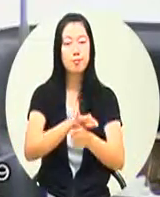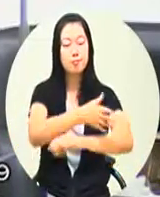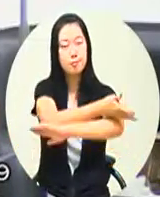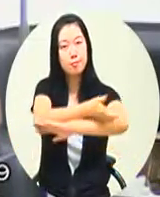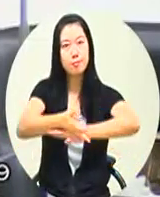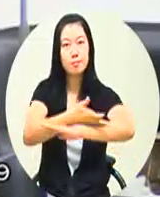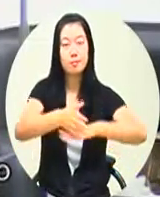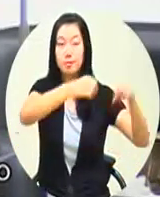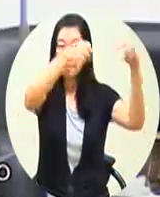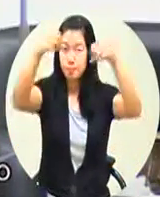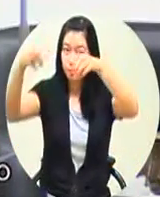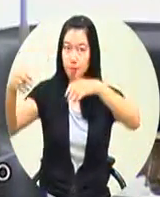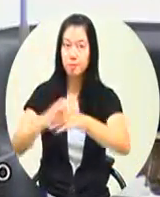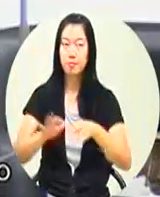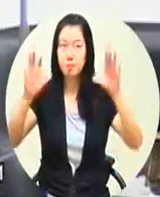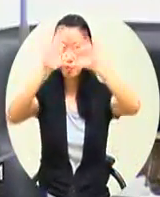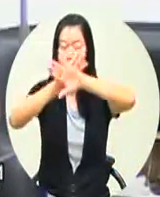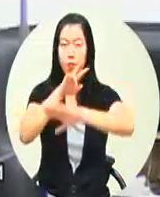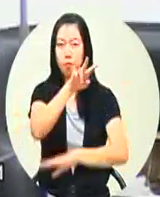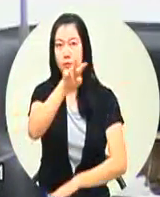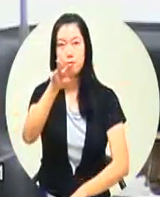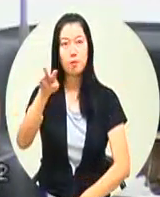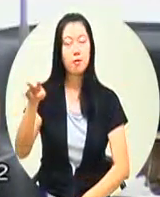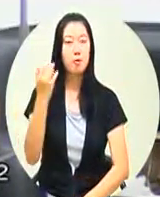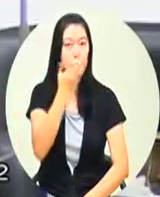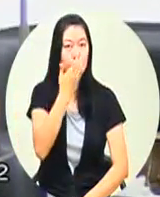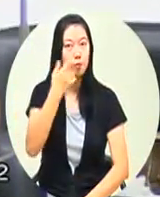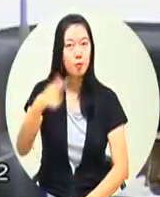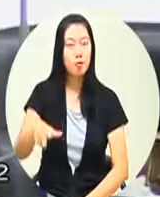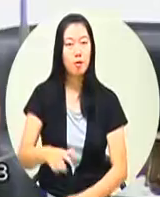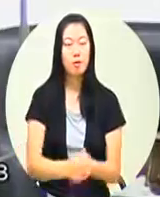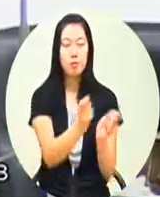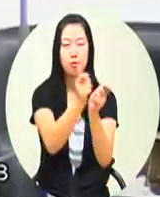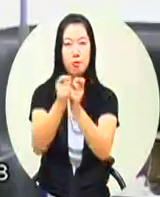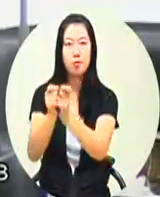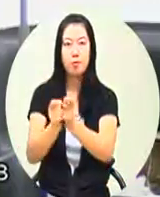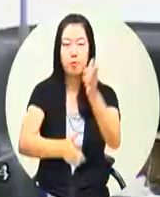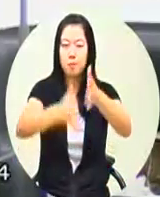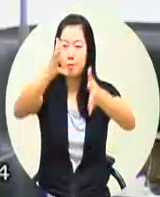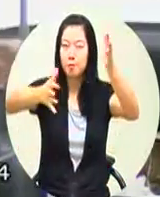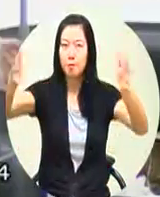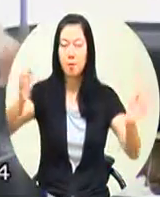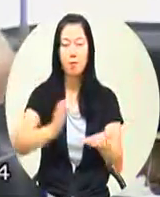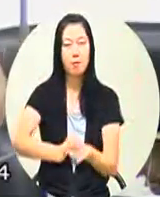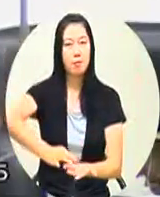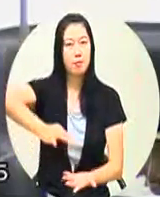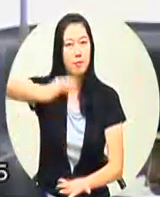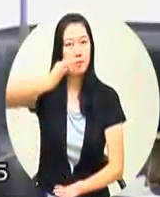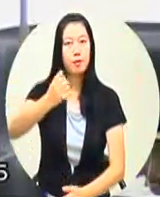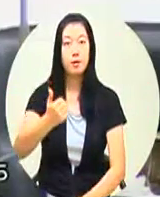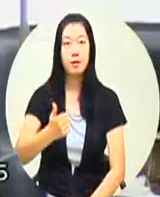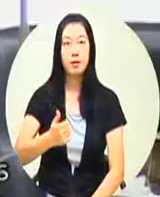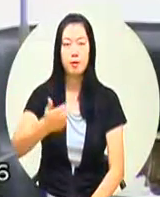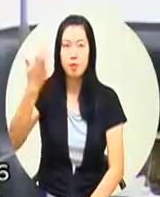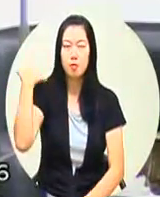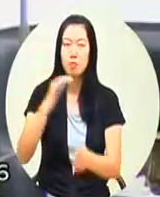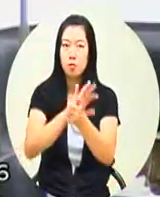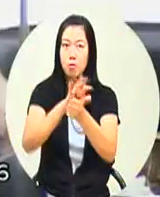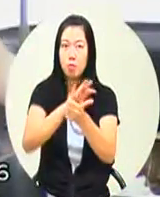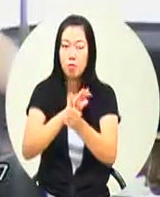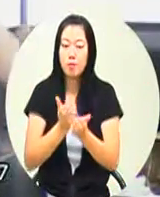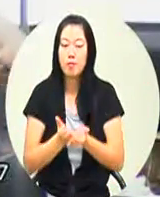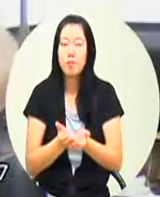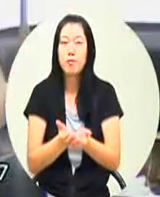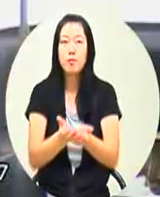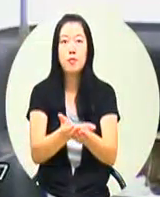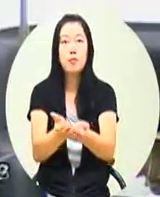亮。然后带动地方的发展，还有房价，哦，那可是之前还有什么爱之船